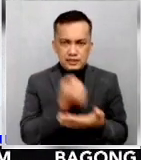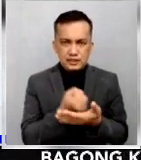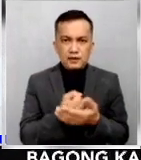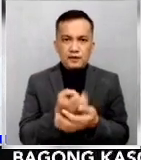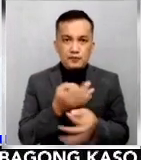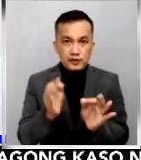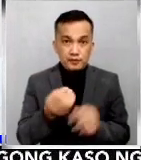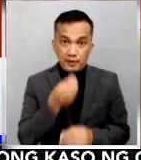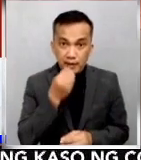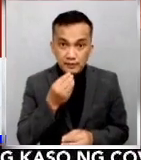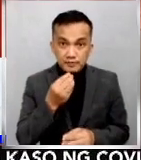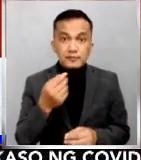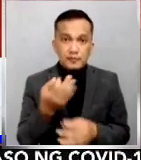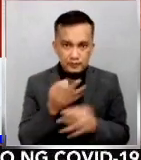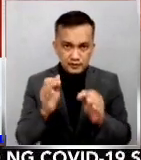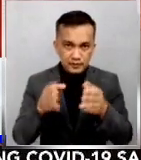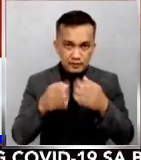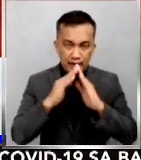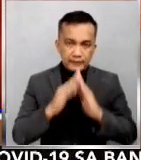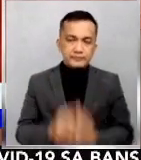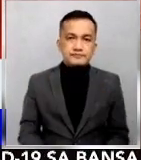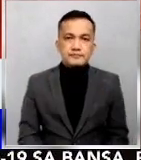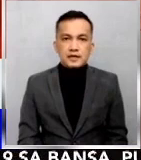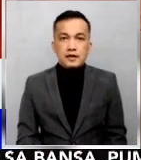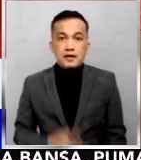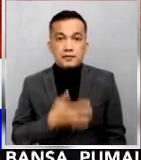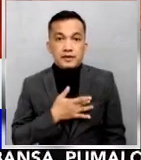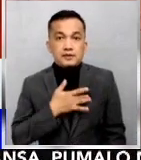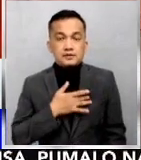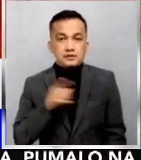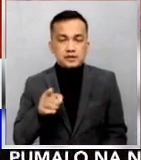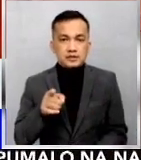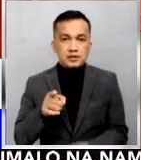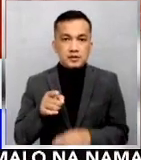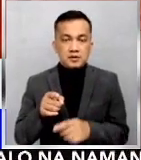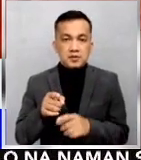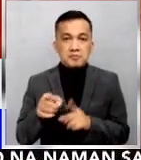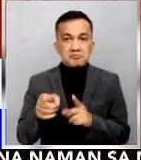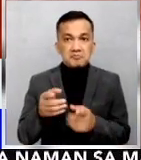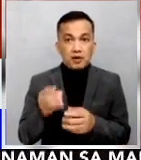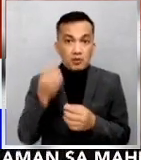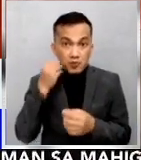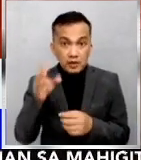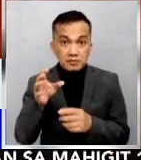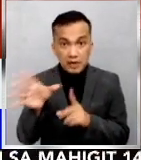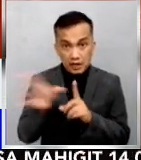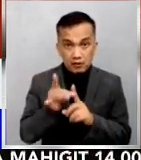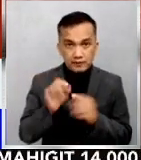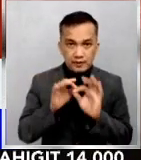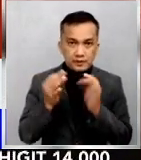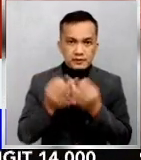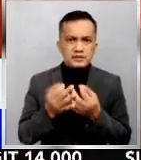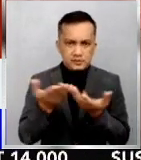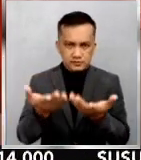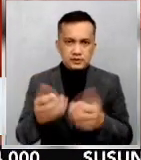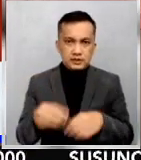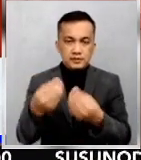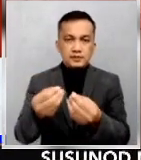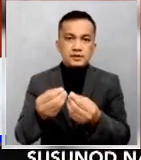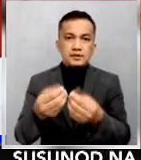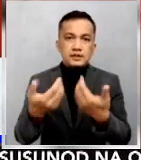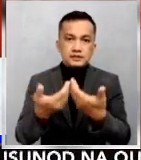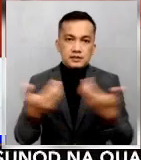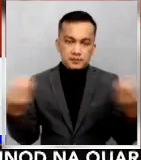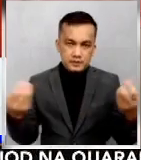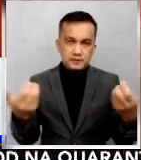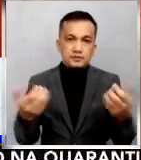pag umuwi sila, baka mahawa nila ang kanilang mga pamilya. So we give them separate living quarters here. Of course,